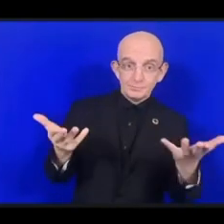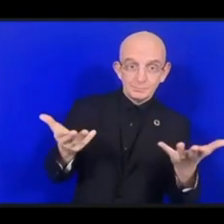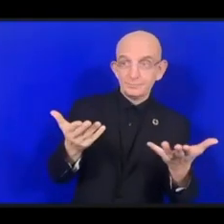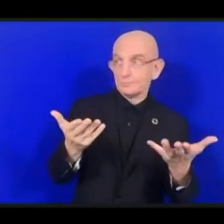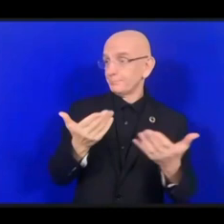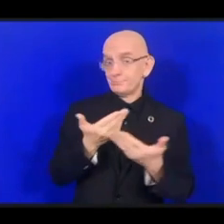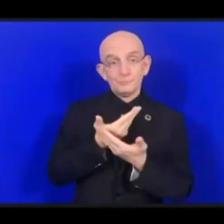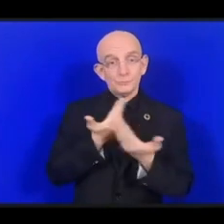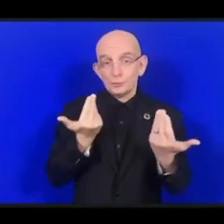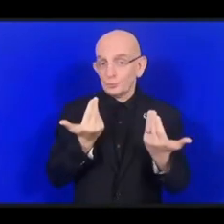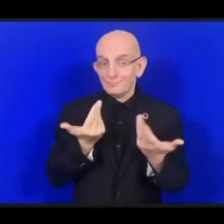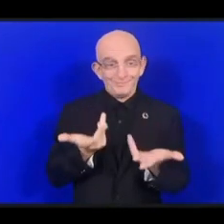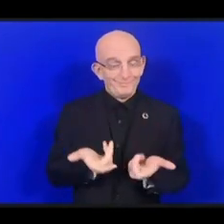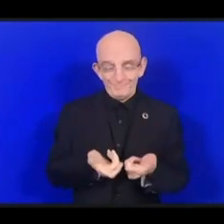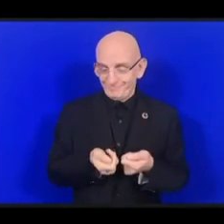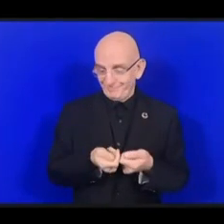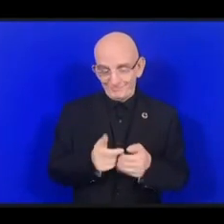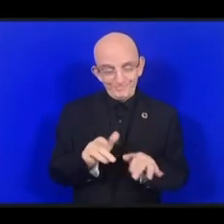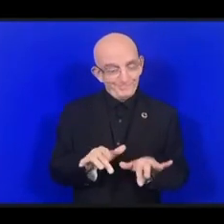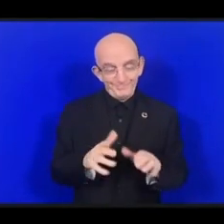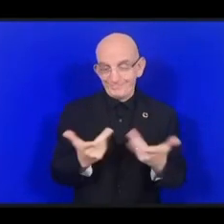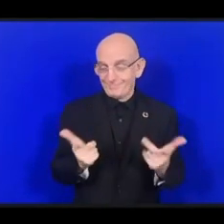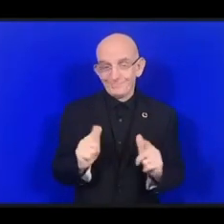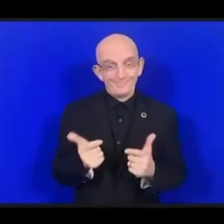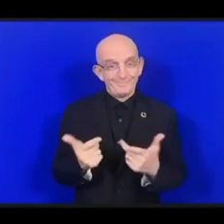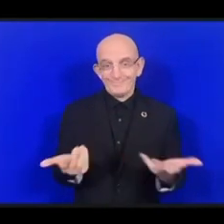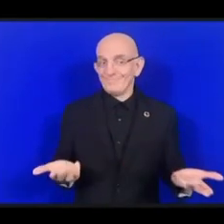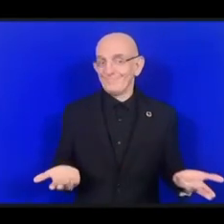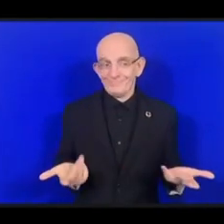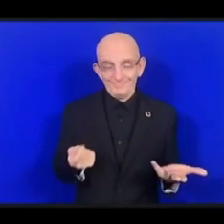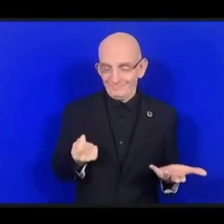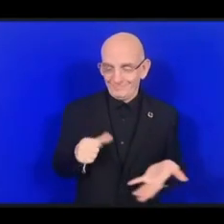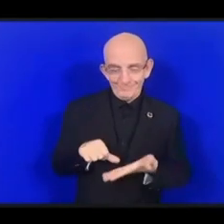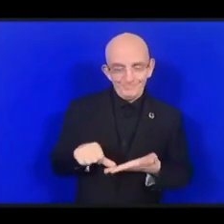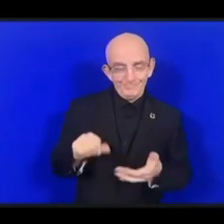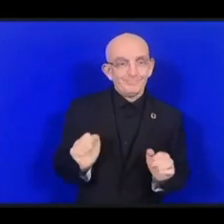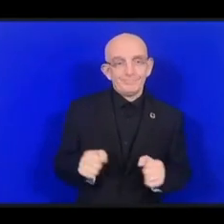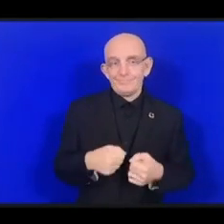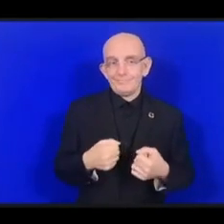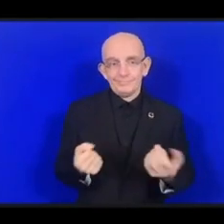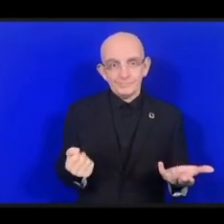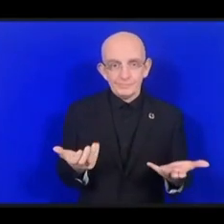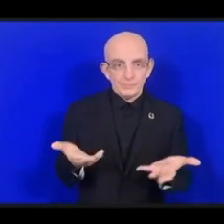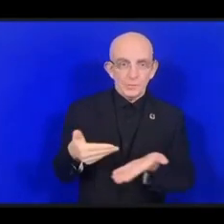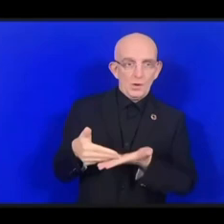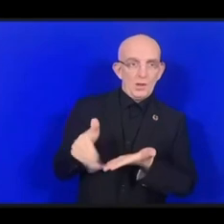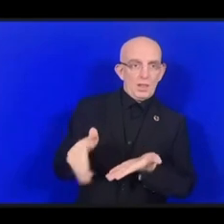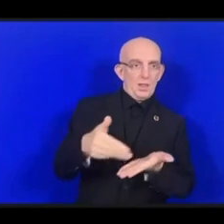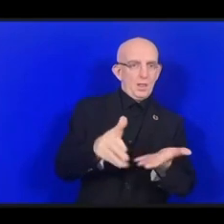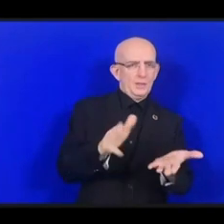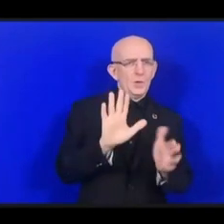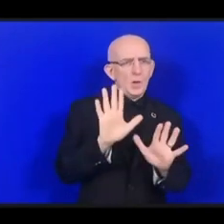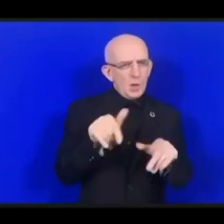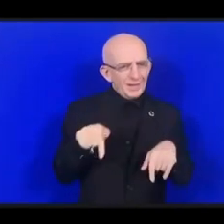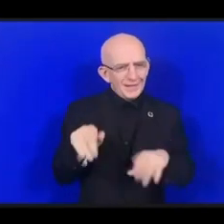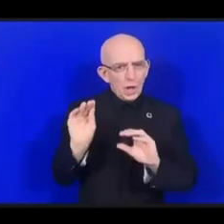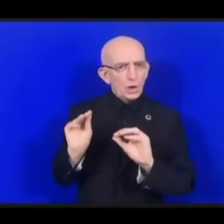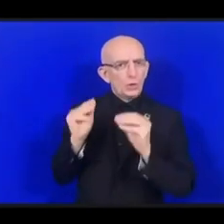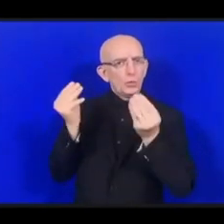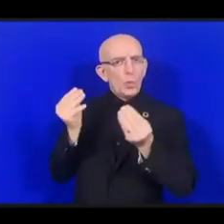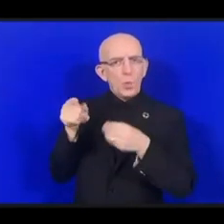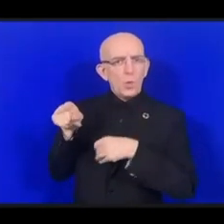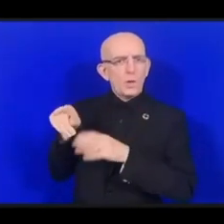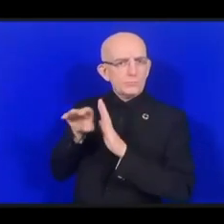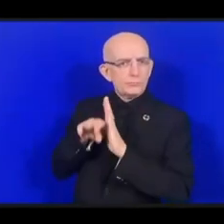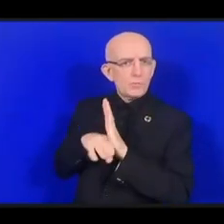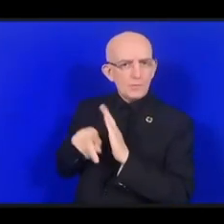زميلتي من برنامج الشباب يجب ان تكون الانترنت متاحه للجميع وحاضنه للجميع ولكن